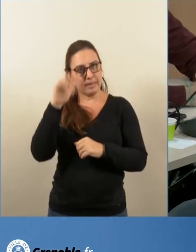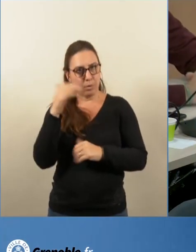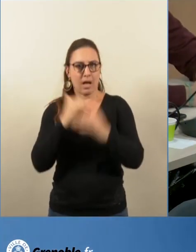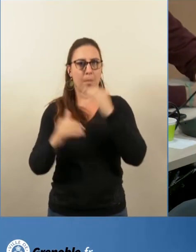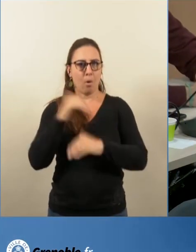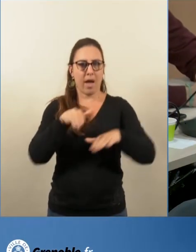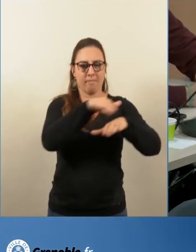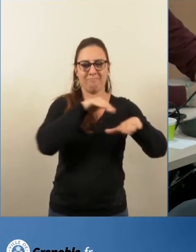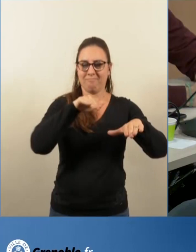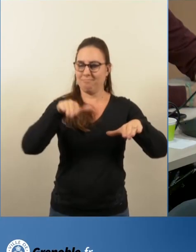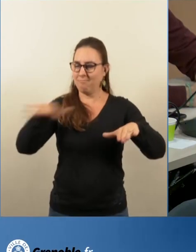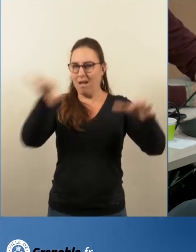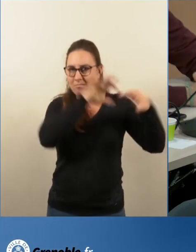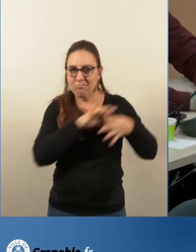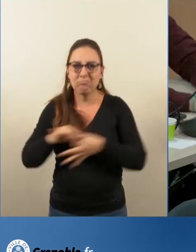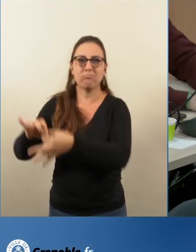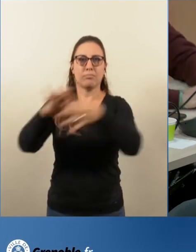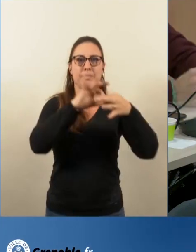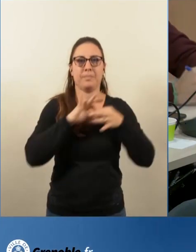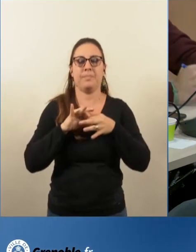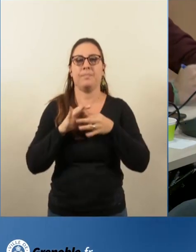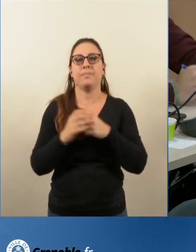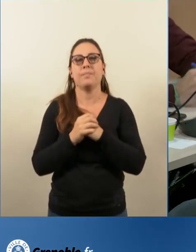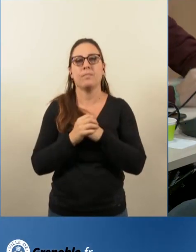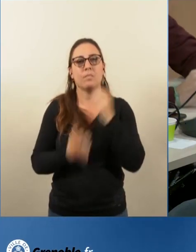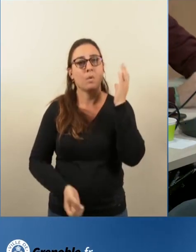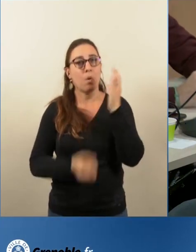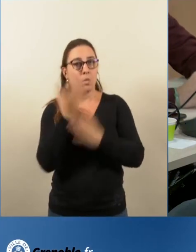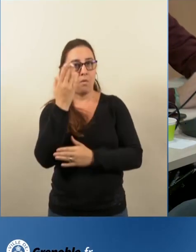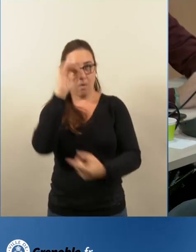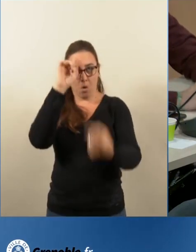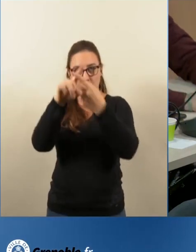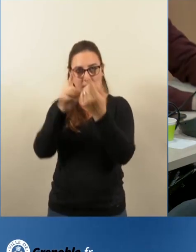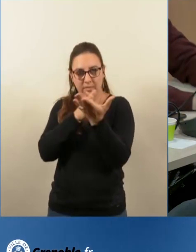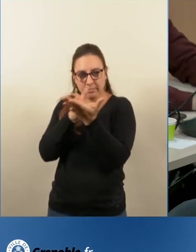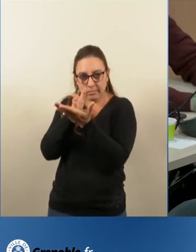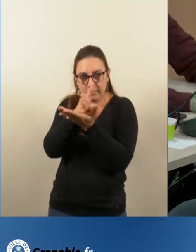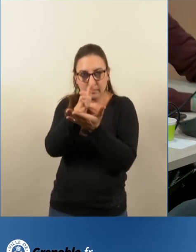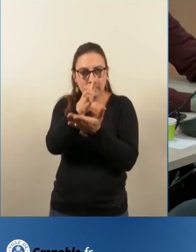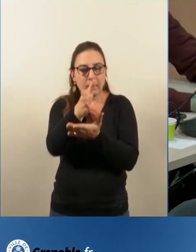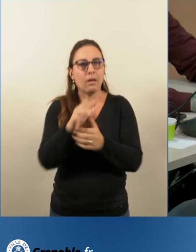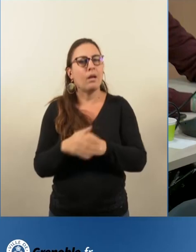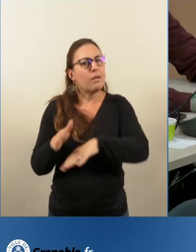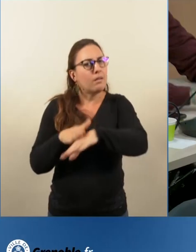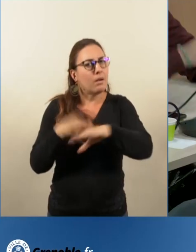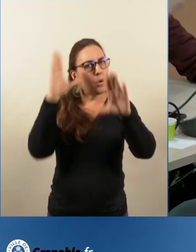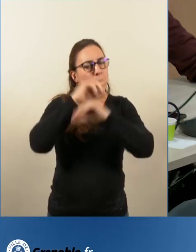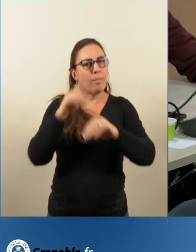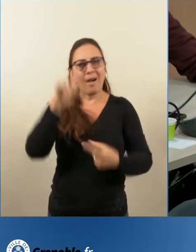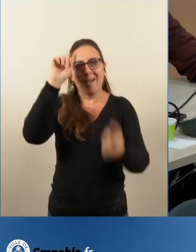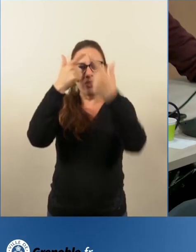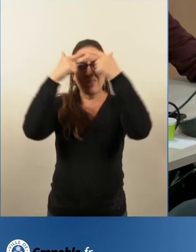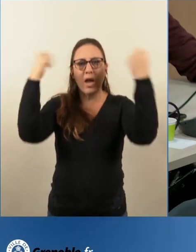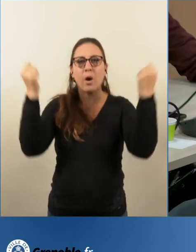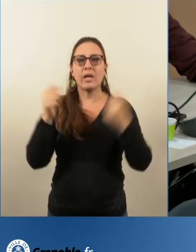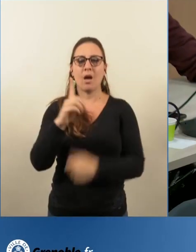transversal et qui propose une nouvelle boussole je veux rappeler la théorie du donut qui